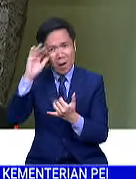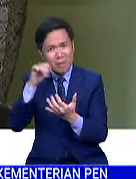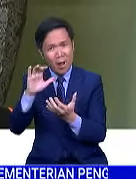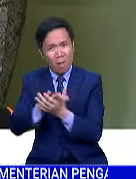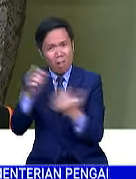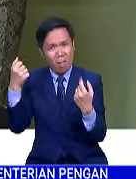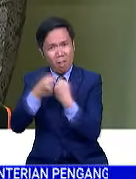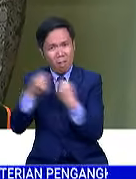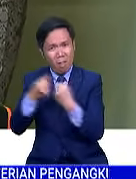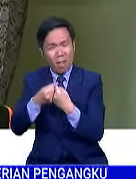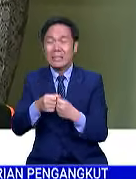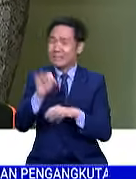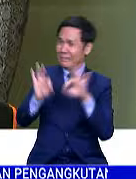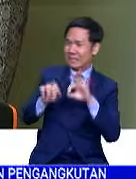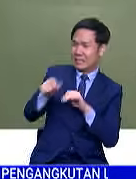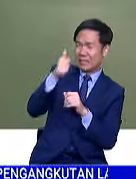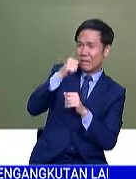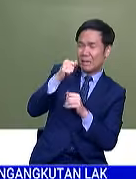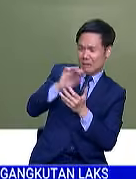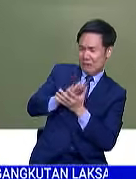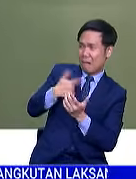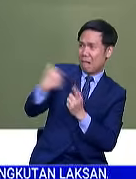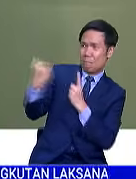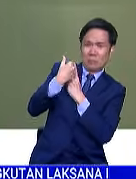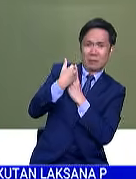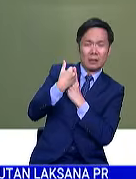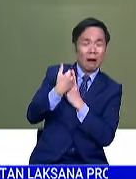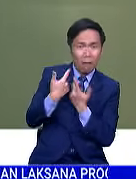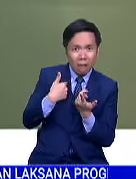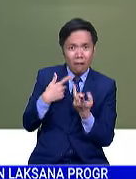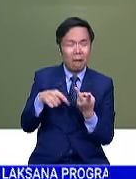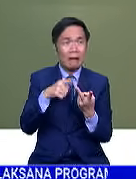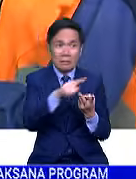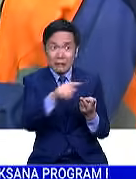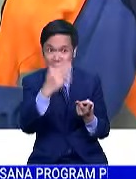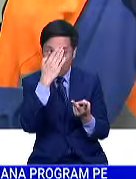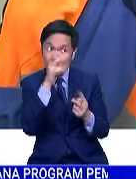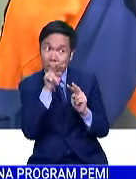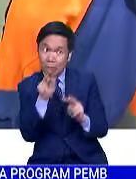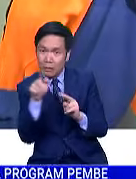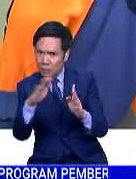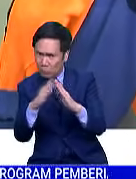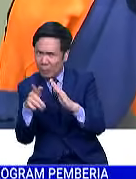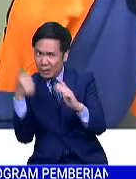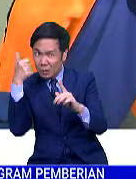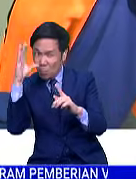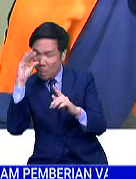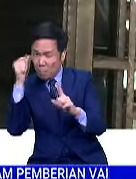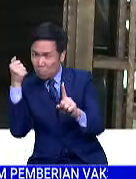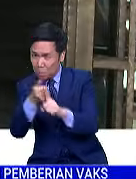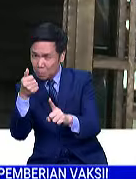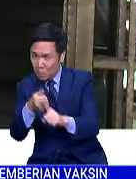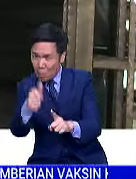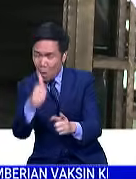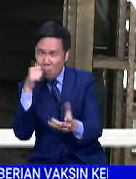dan meminta mana-mana wanita yang menjadi mangsa dera juga orang ramai yang ada maklumat tampil membuat aduan.